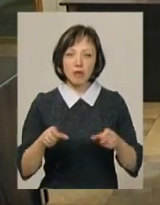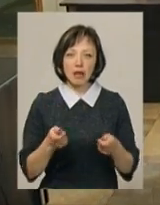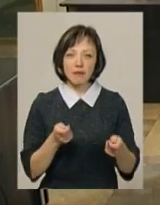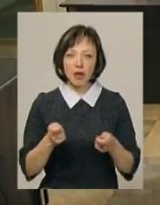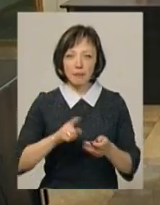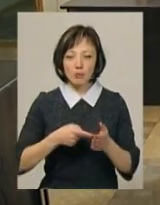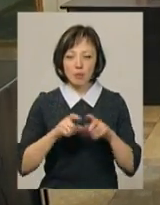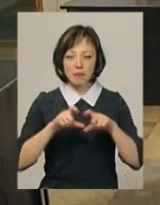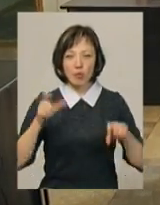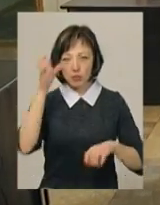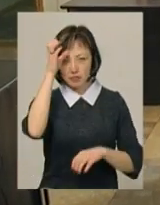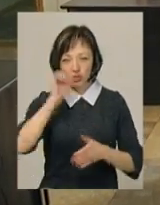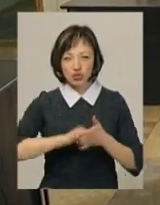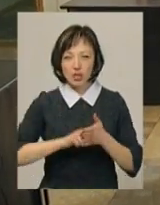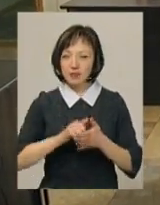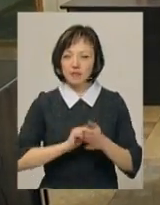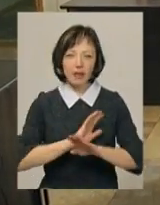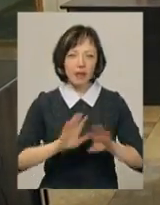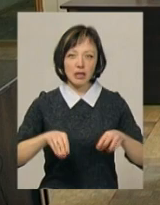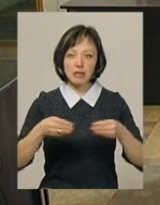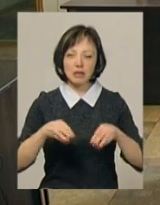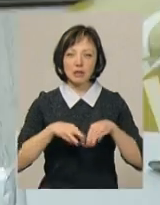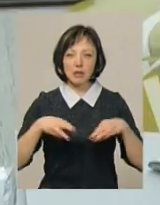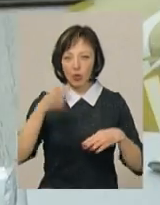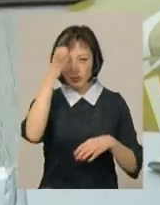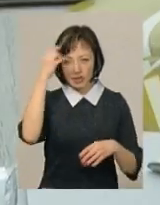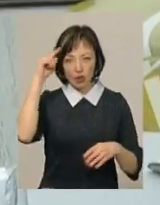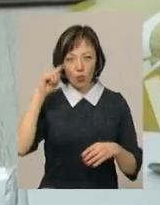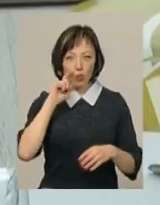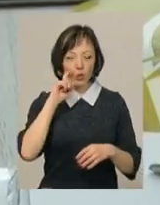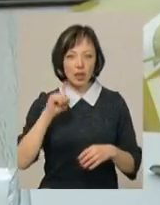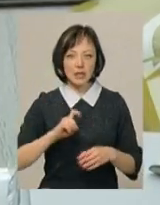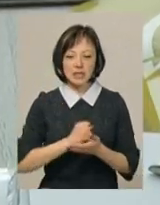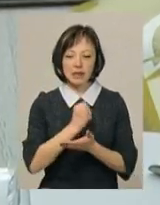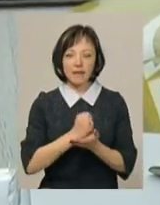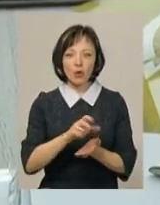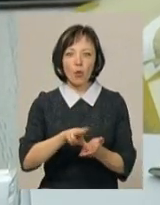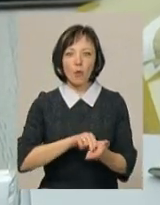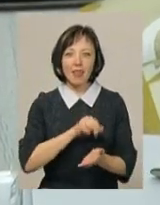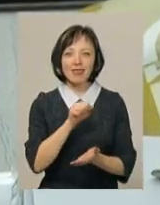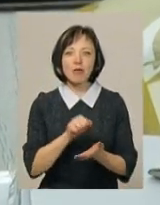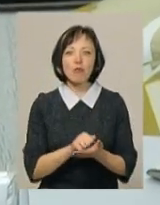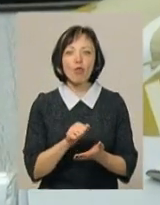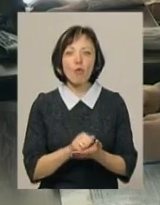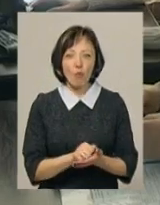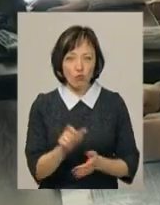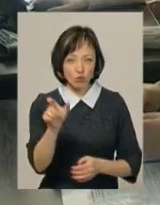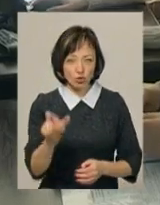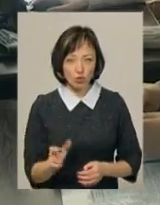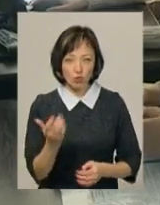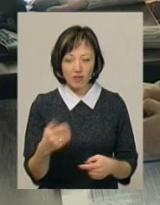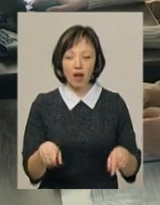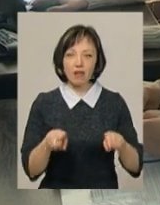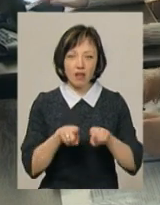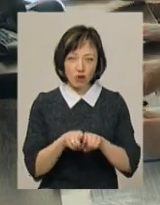освіти. Цього разу через ненадання Міністерством освіти та науки України завіреної копії диплому чиновника, а також документів,